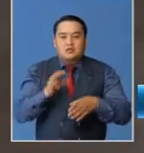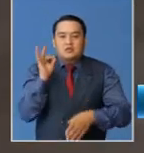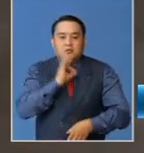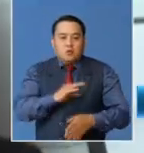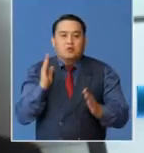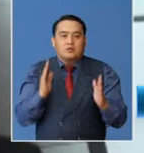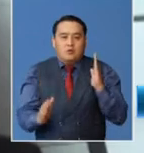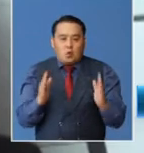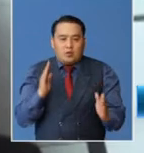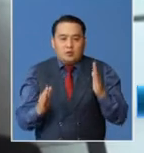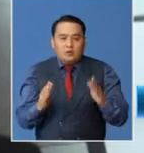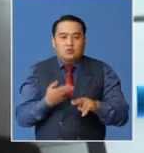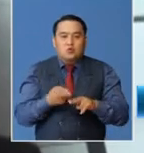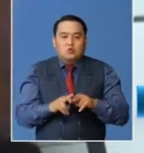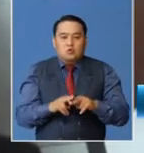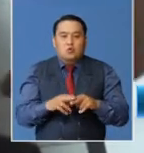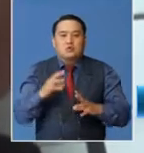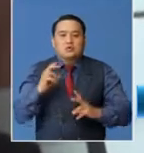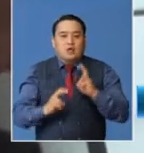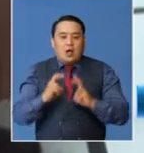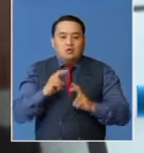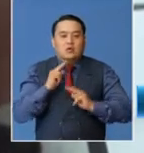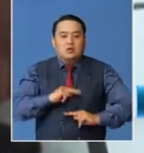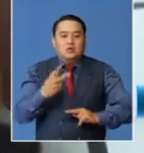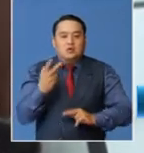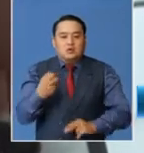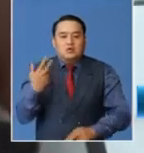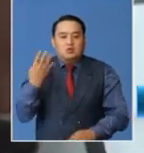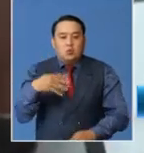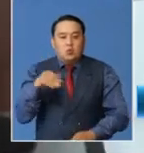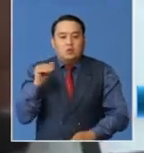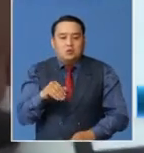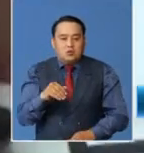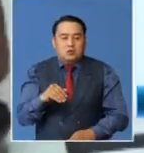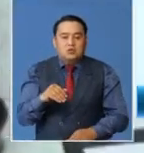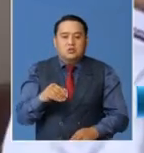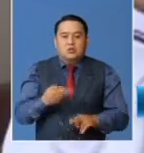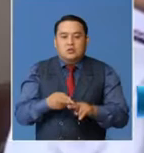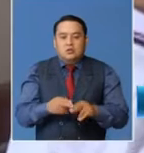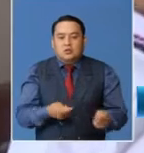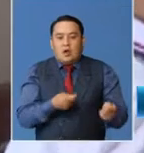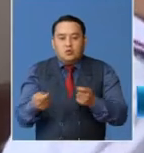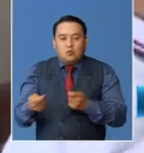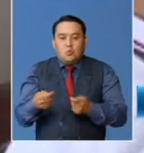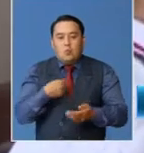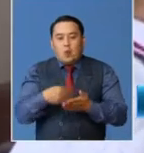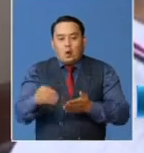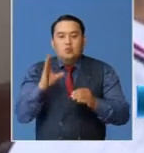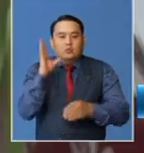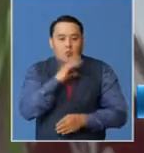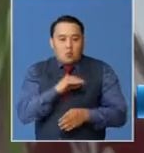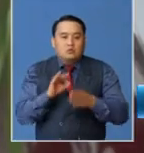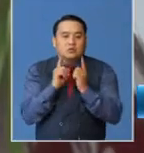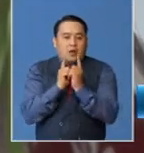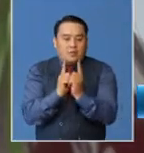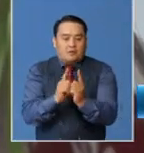использованию роботов. Помимо того, что на заводах страны трудятся 340 тысяч андроидов, они также доставляют покупки, сопровождают пожилых людей